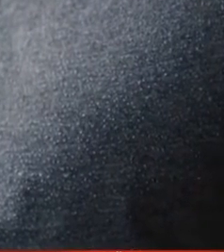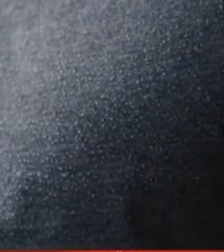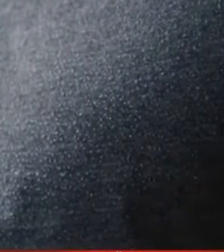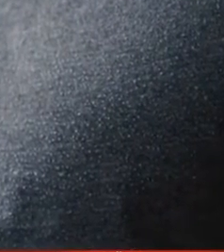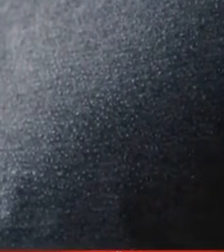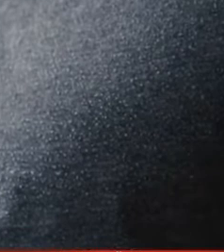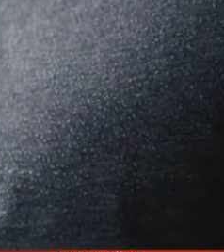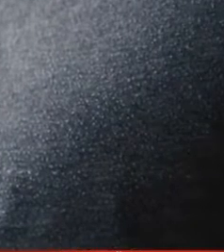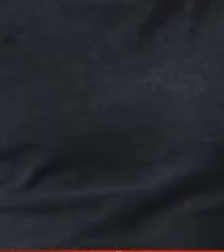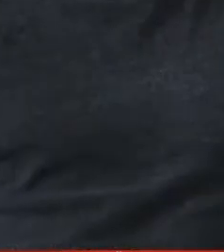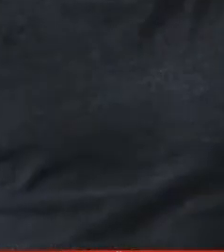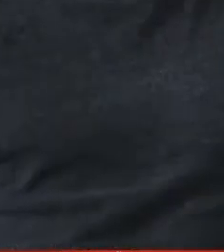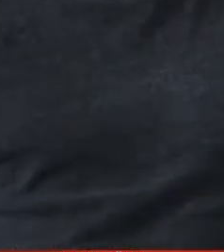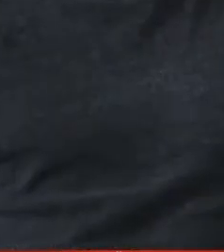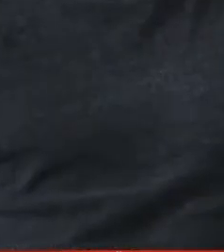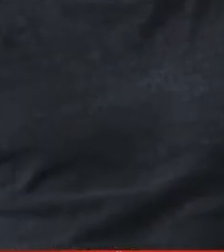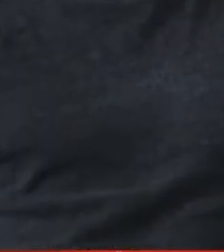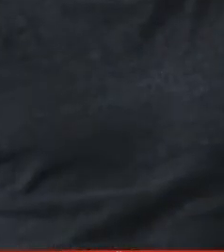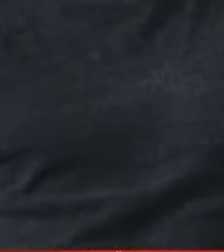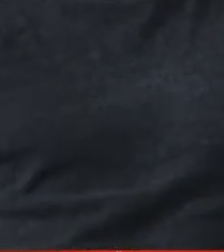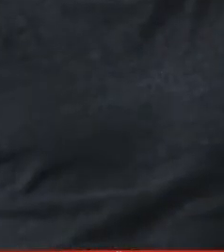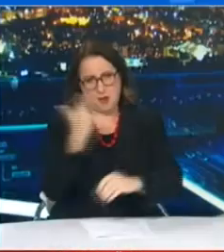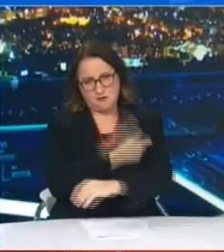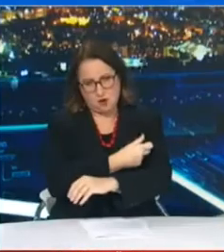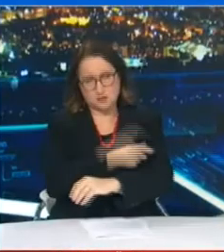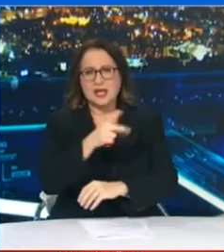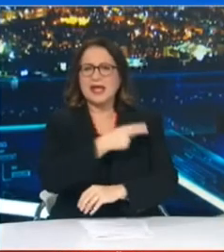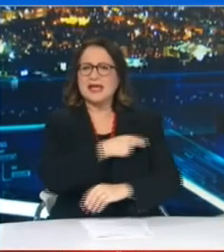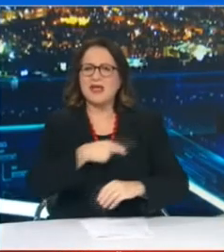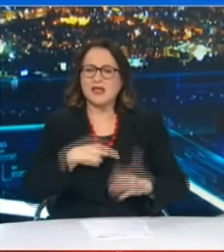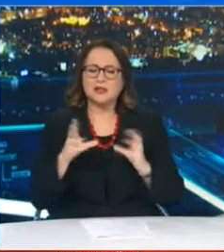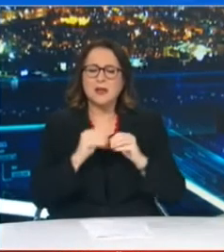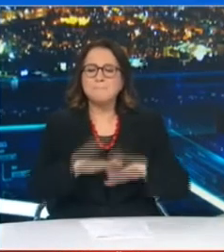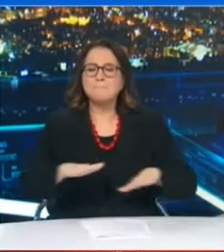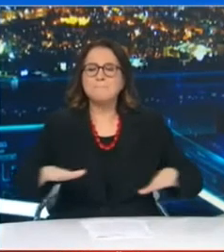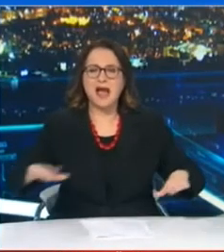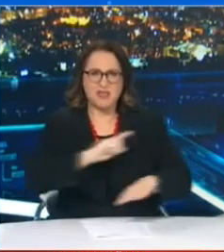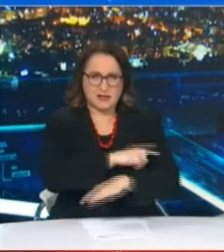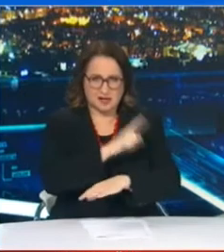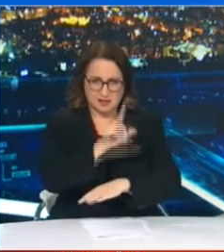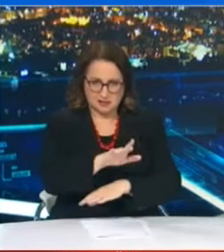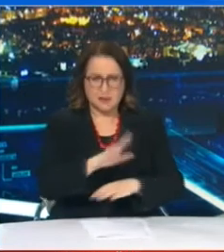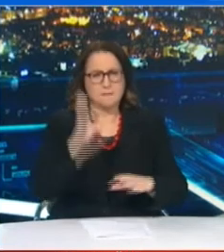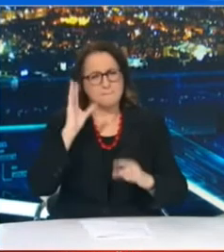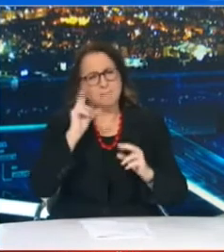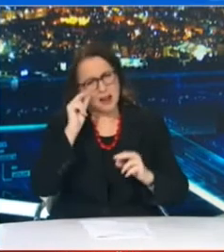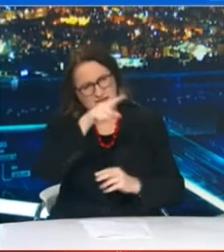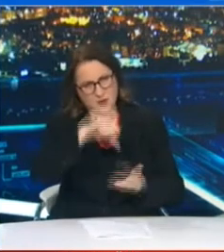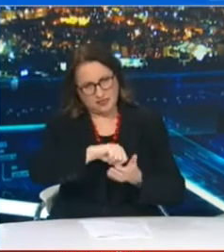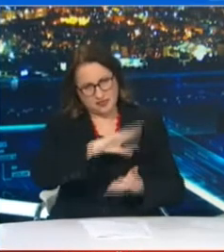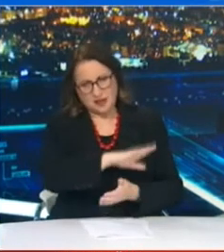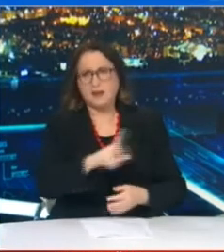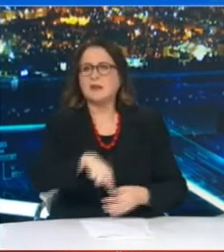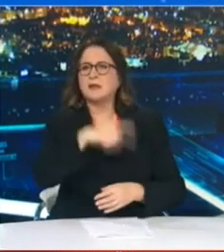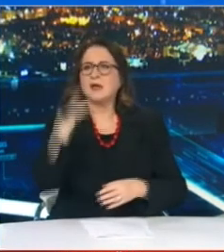νεκρών και των διασωληνωμένων να παραμένουν σε ανησυχητικά επίπεδα. Για το πώς θα γίνουν όλες οι διαδικασίες με το εμβόλιο στην Ελλάδα, ενημέρωσαν